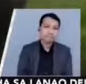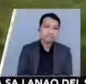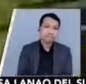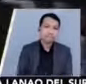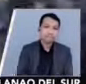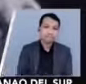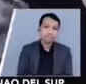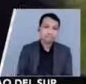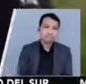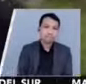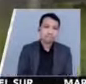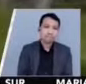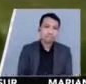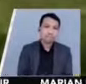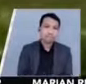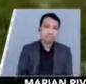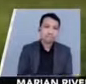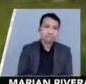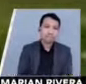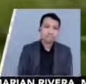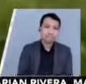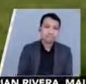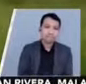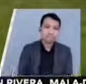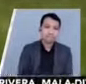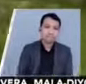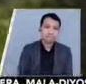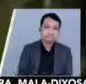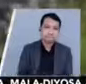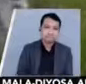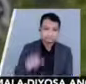Bit-bit ang search warrant.